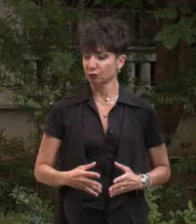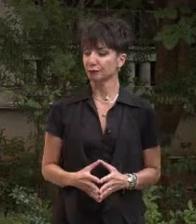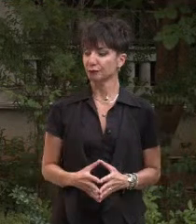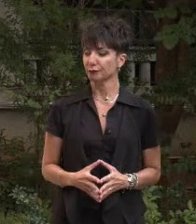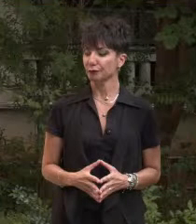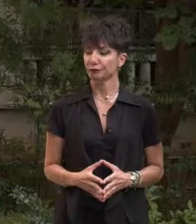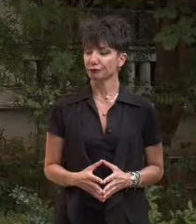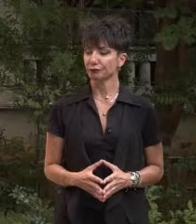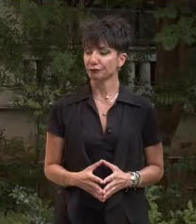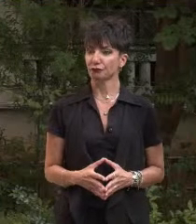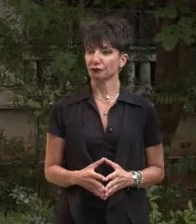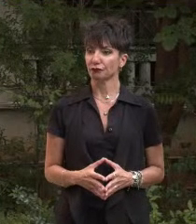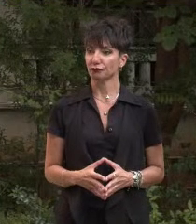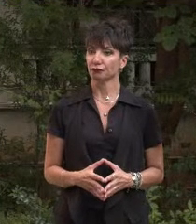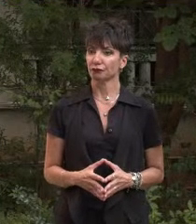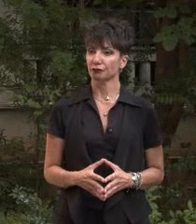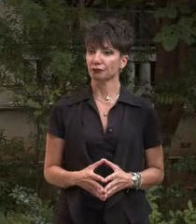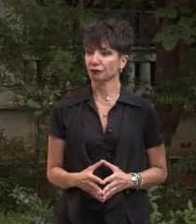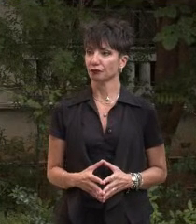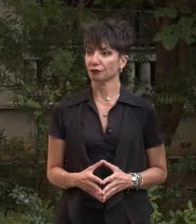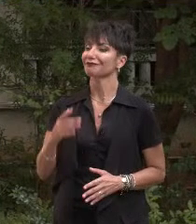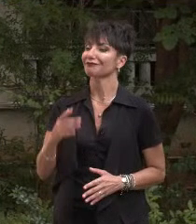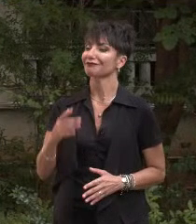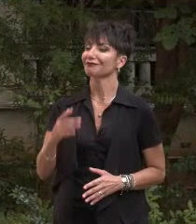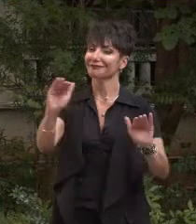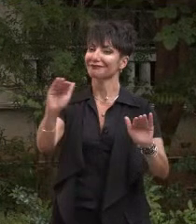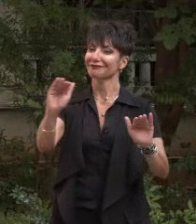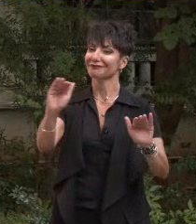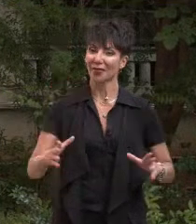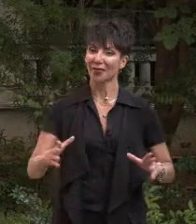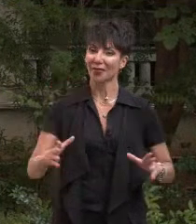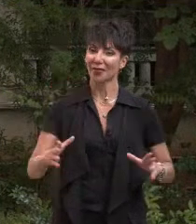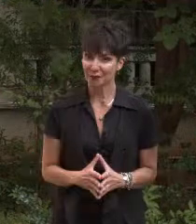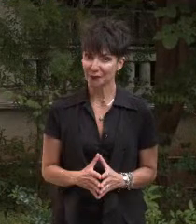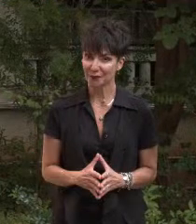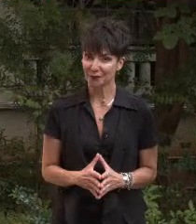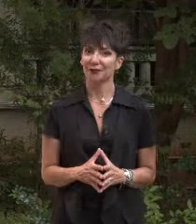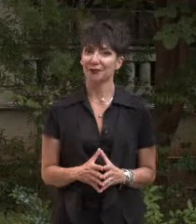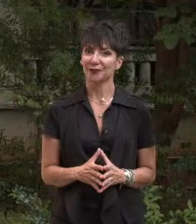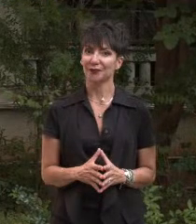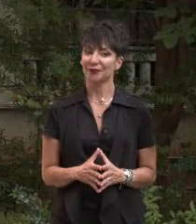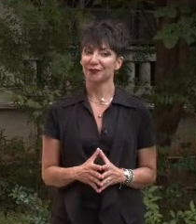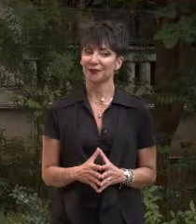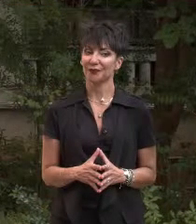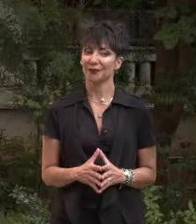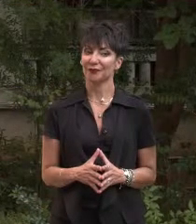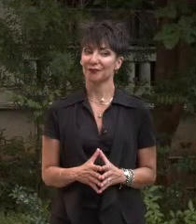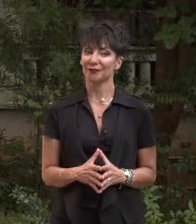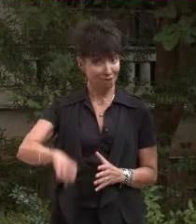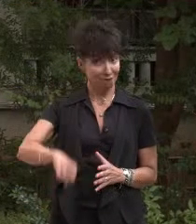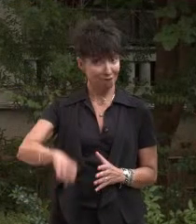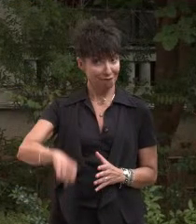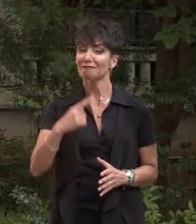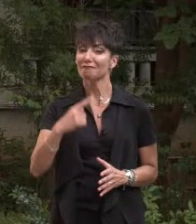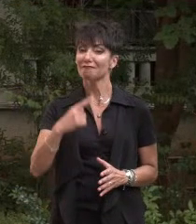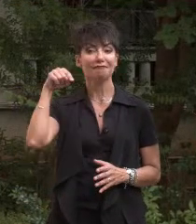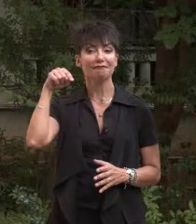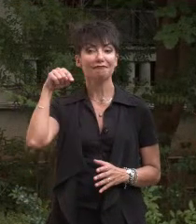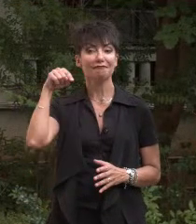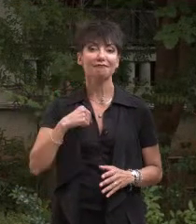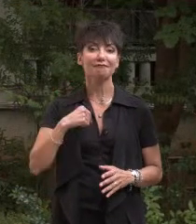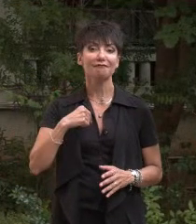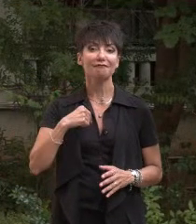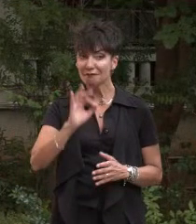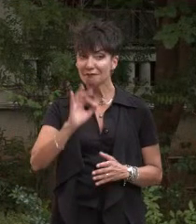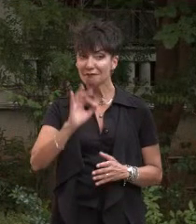Thank you. Thank you. Dear students, we're here today for several reasons. A total of